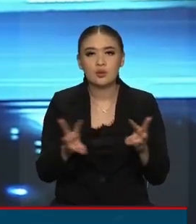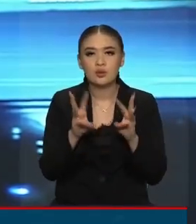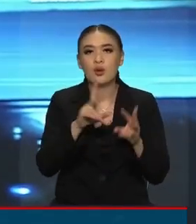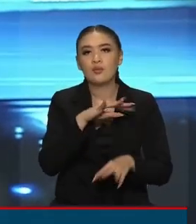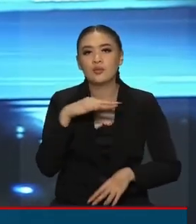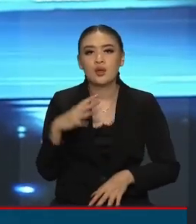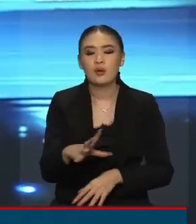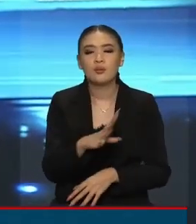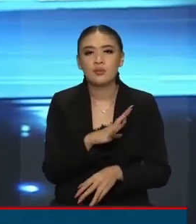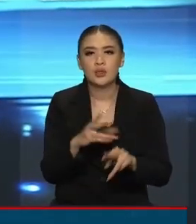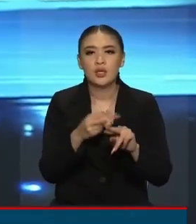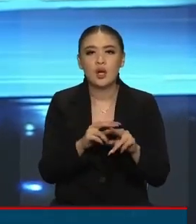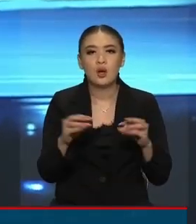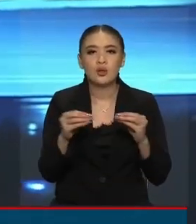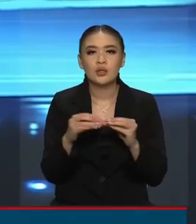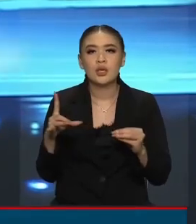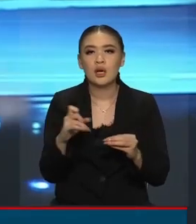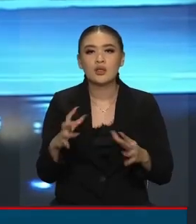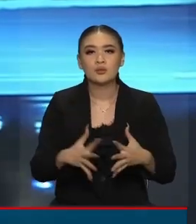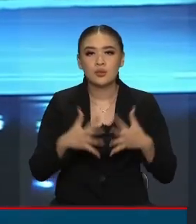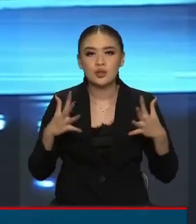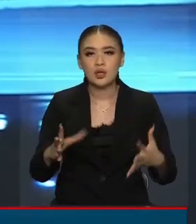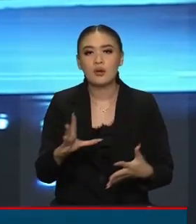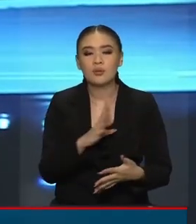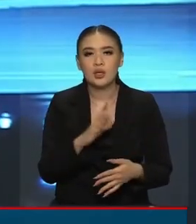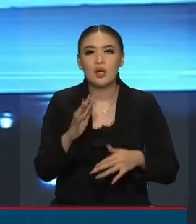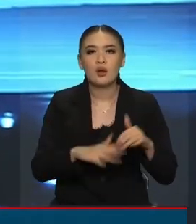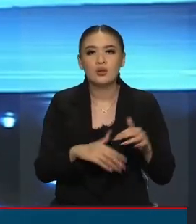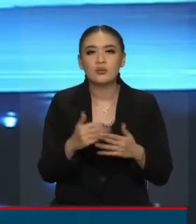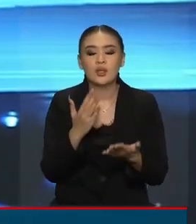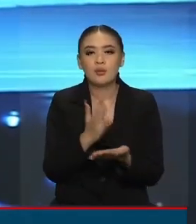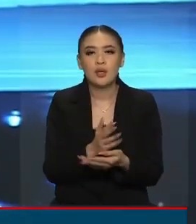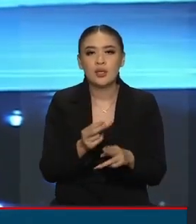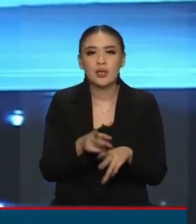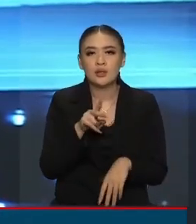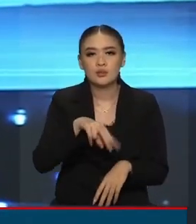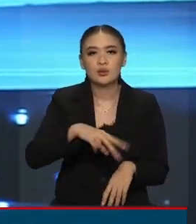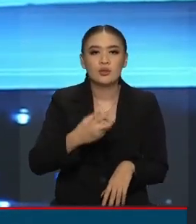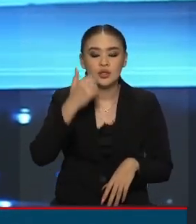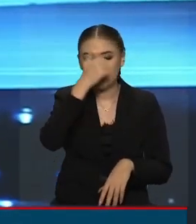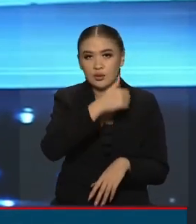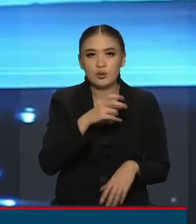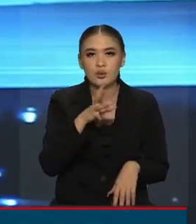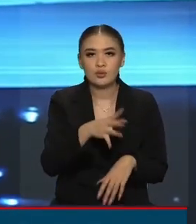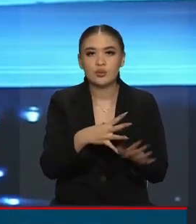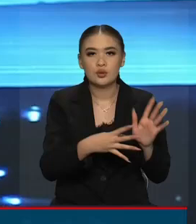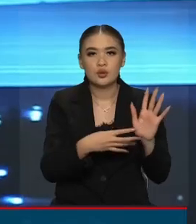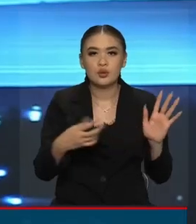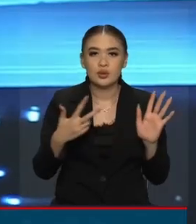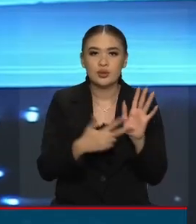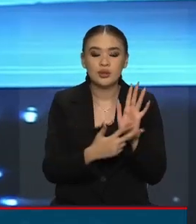екен, 10%-ға артқанын байқаймыз. Дәл қазір мен қолымда мәлімет бар. Мәселен, 2022 жылы